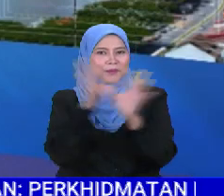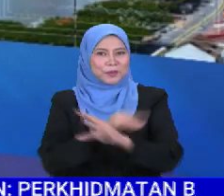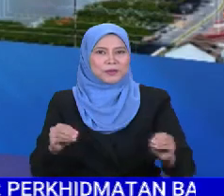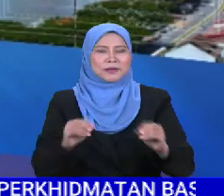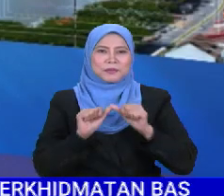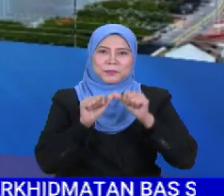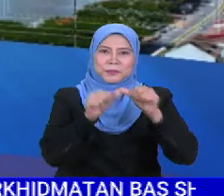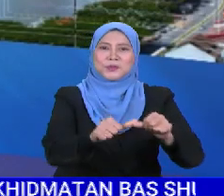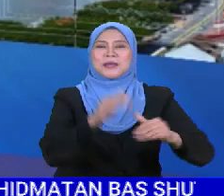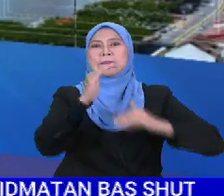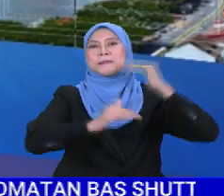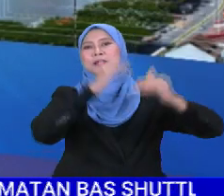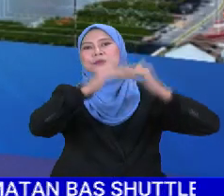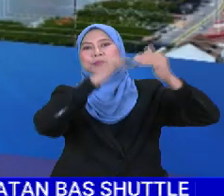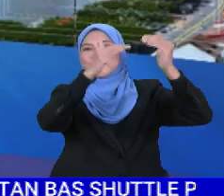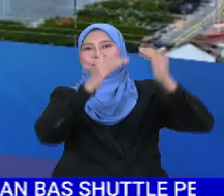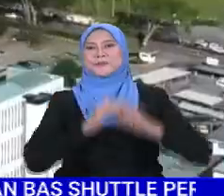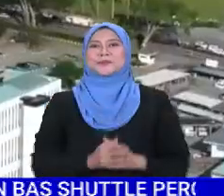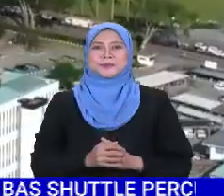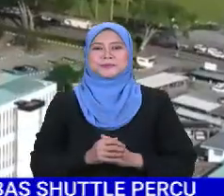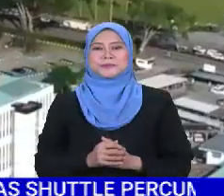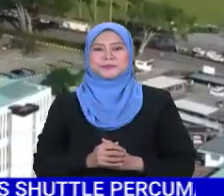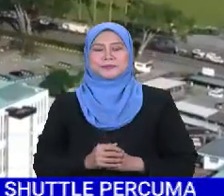untuk terus maju.